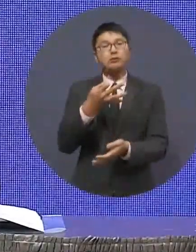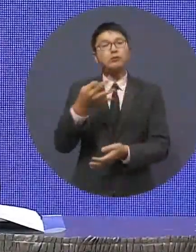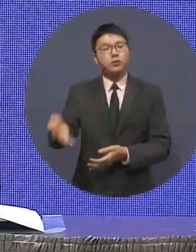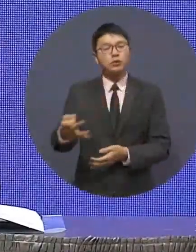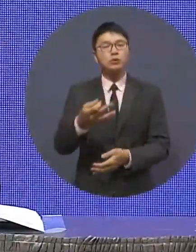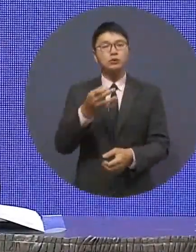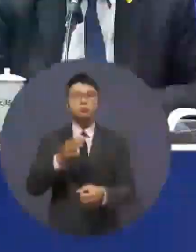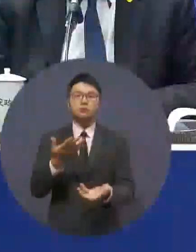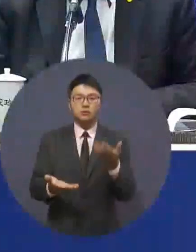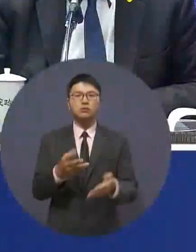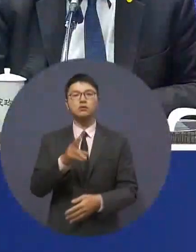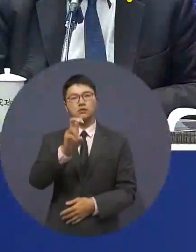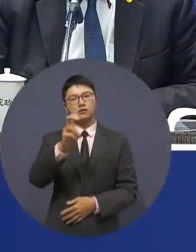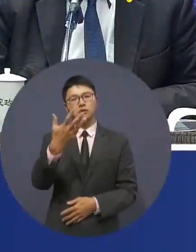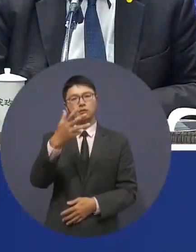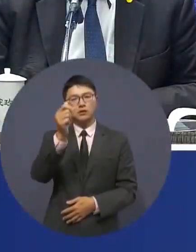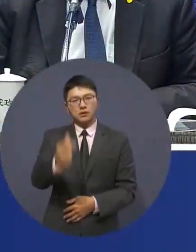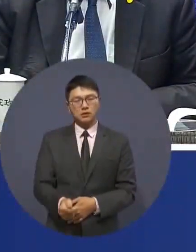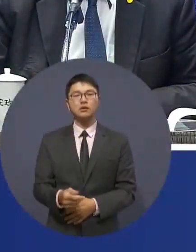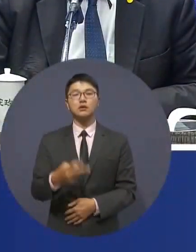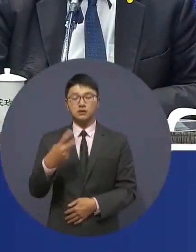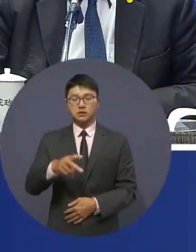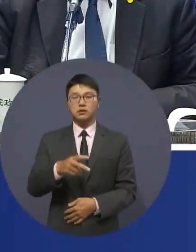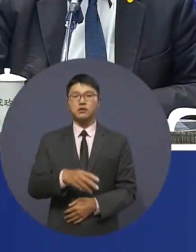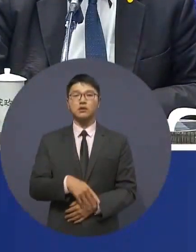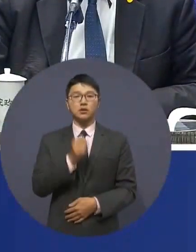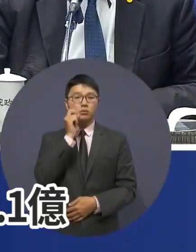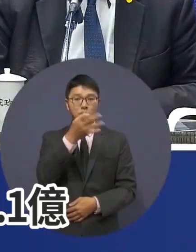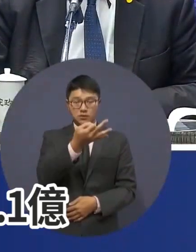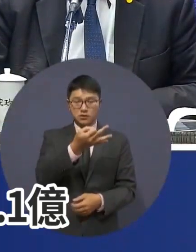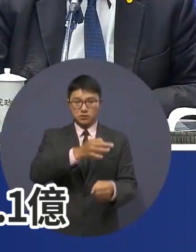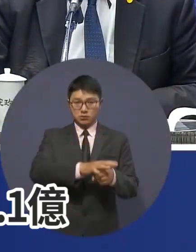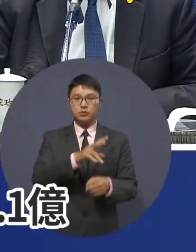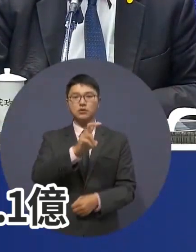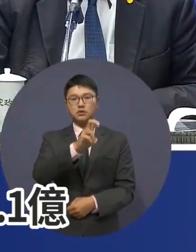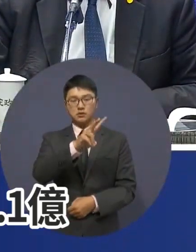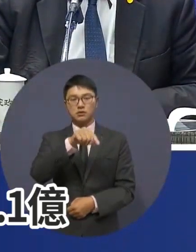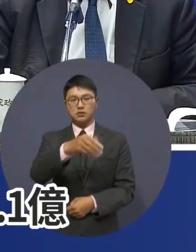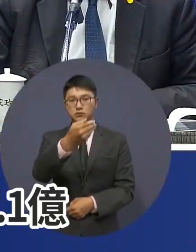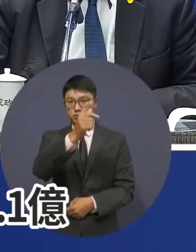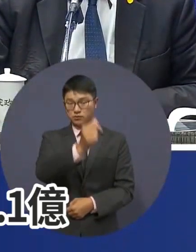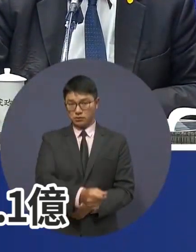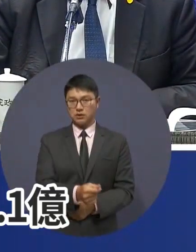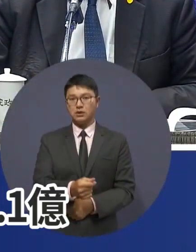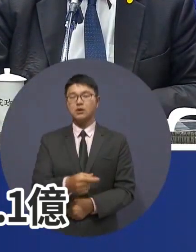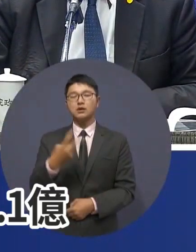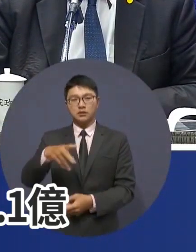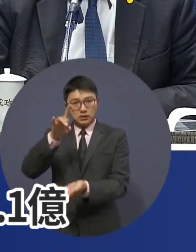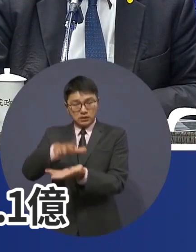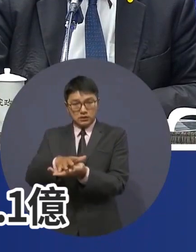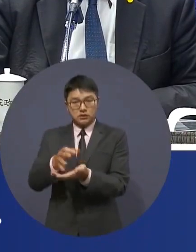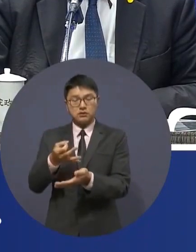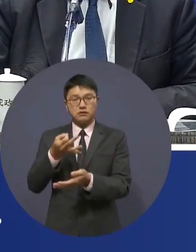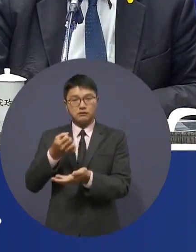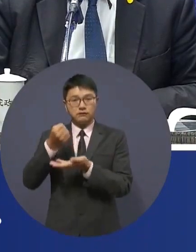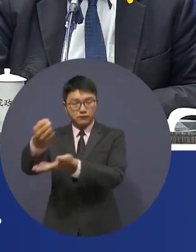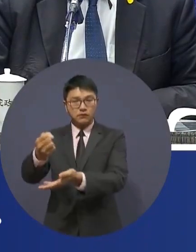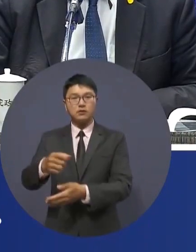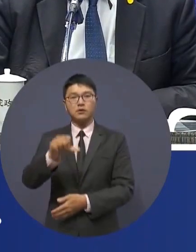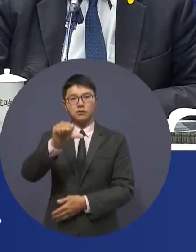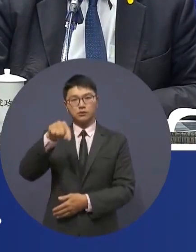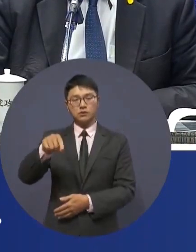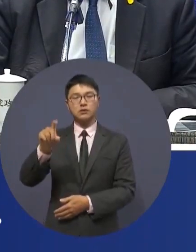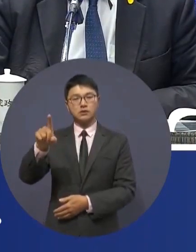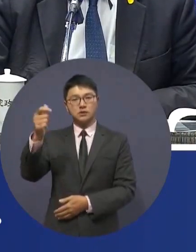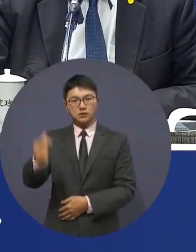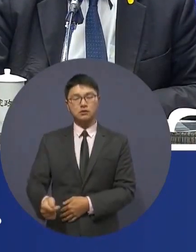中薪资补贴是22.9亿，然后一次性的营运资金大概是5.1亿，受惠的员